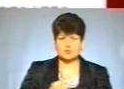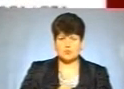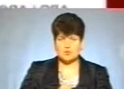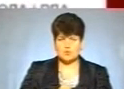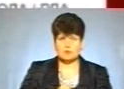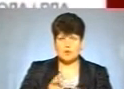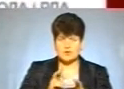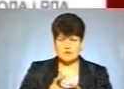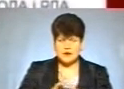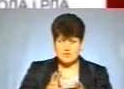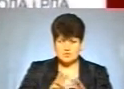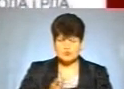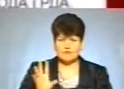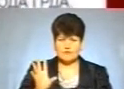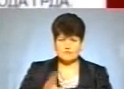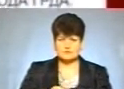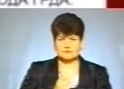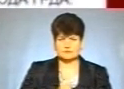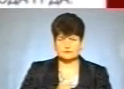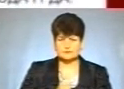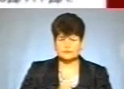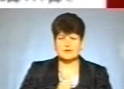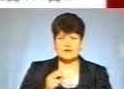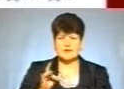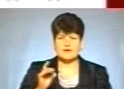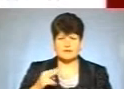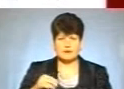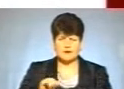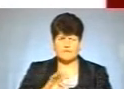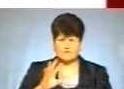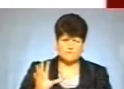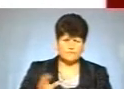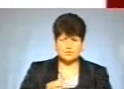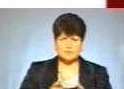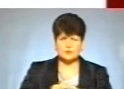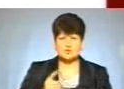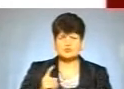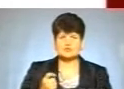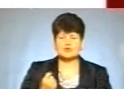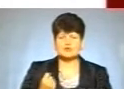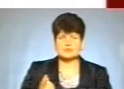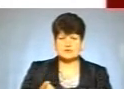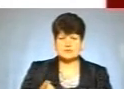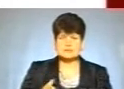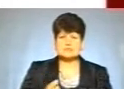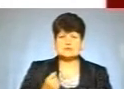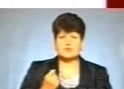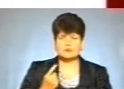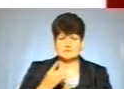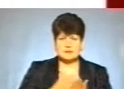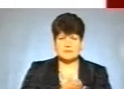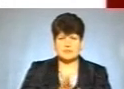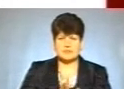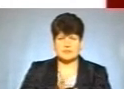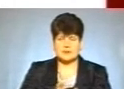по аналізу всіх функцій РДА. Всього в РДА ми нарахували їх 111 за 11